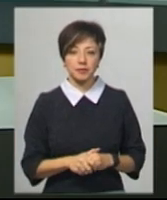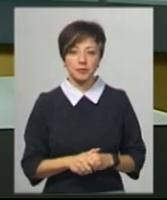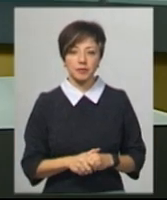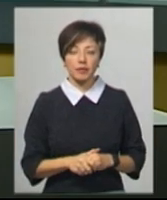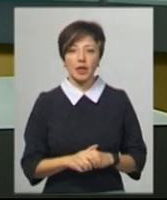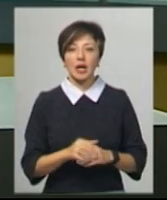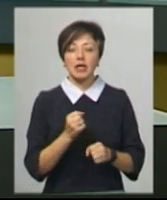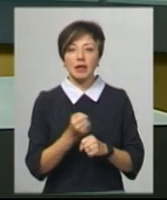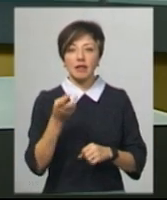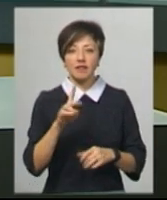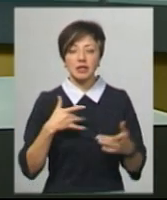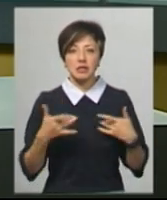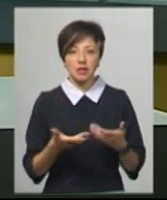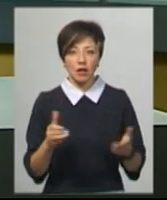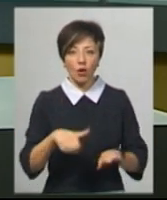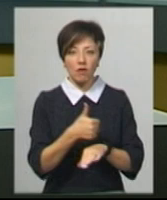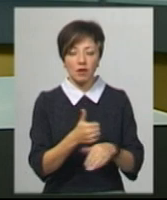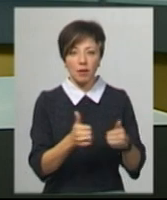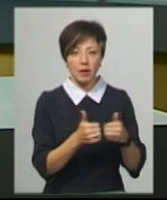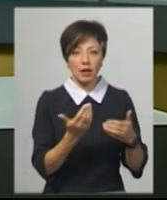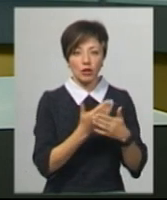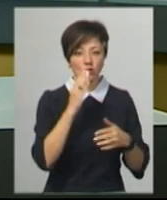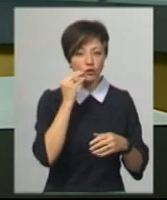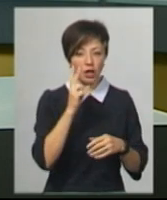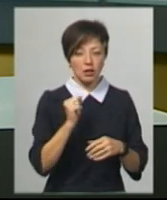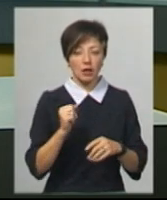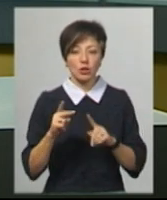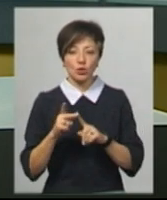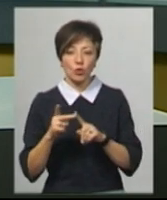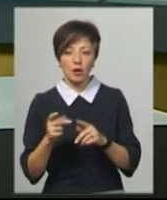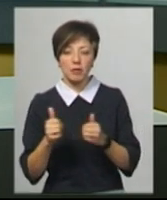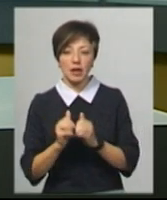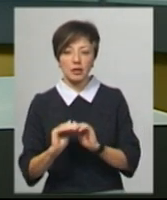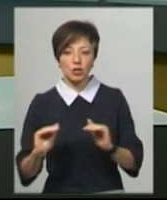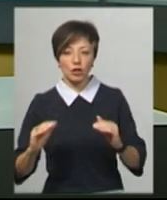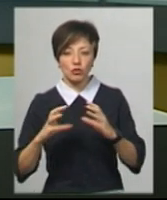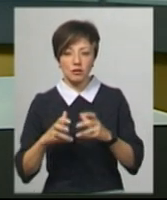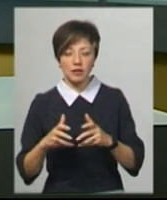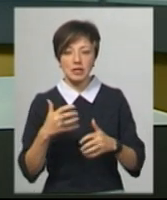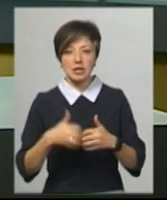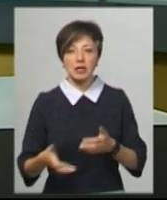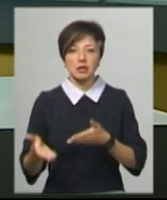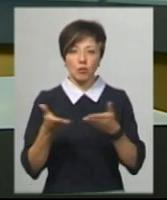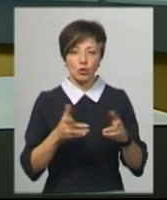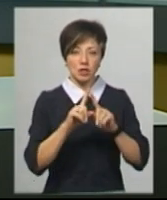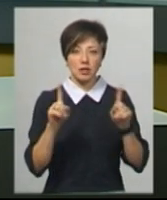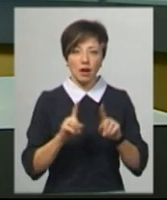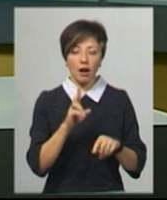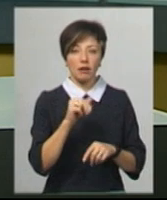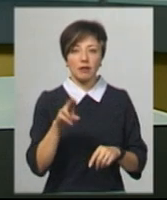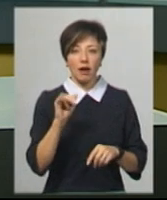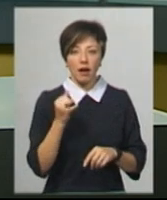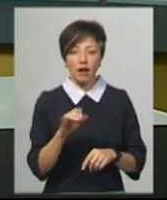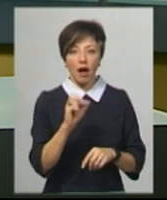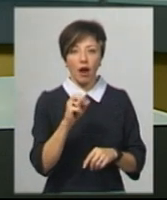Діятиме дві сцени. Головна – біля кінотеатру імені Тараса Шевченка, інша – біля дитячого світу. Серед запрошених зірок – «Каднай», «Альоша»,